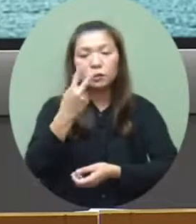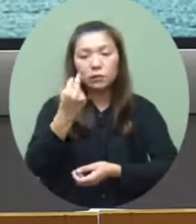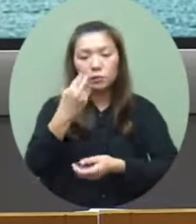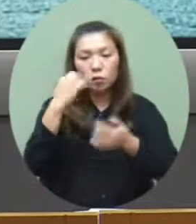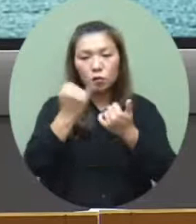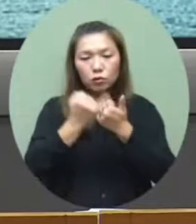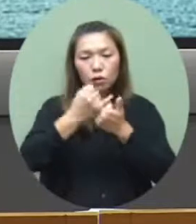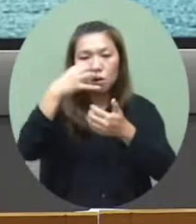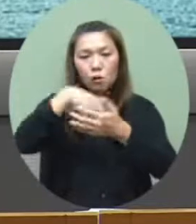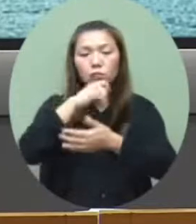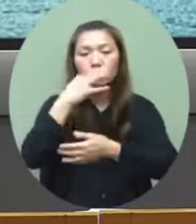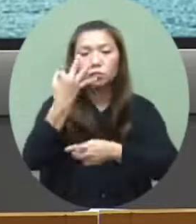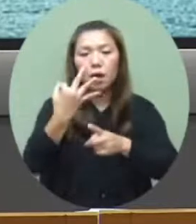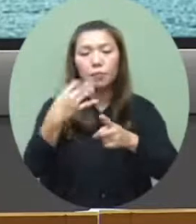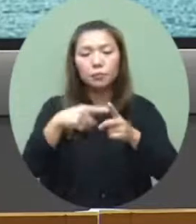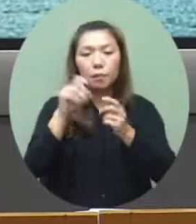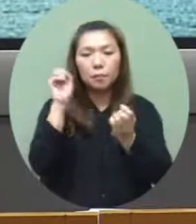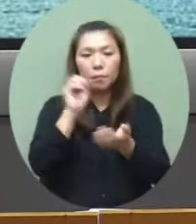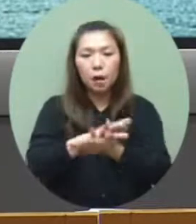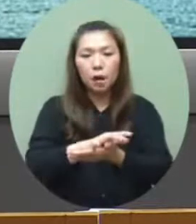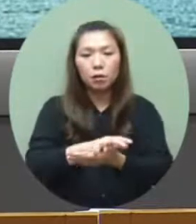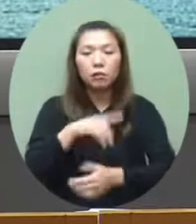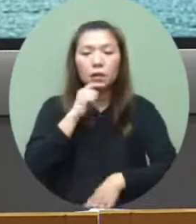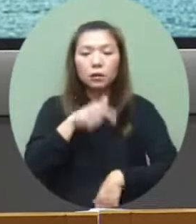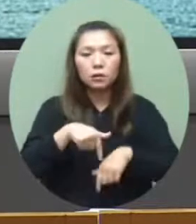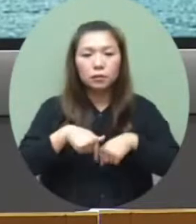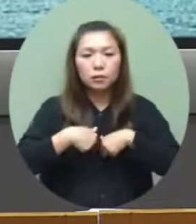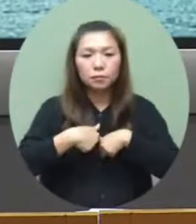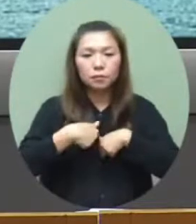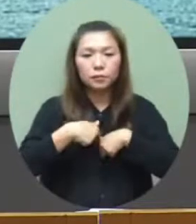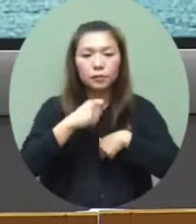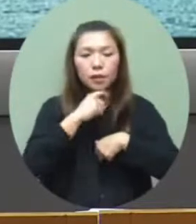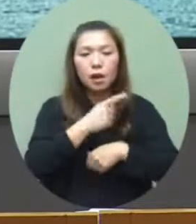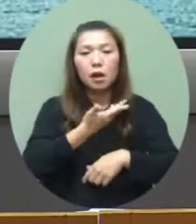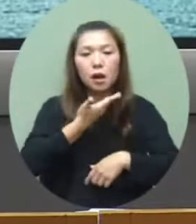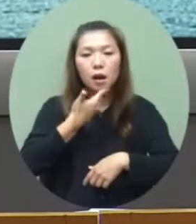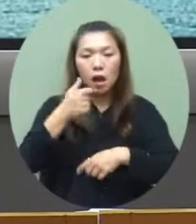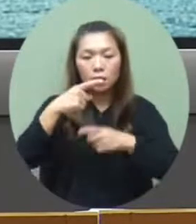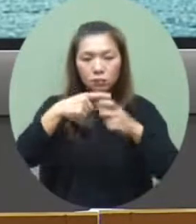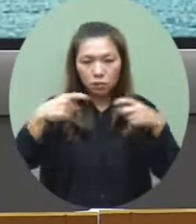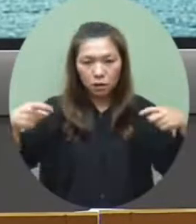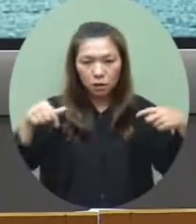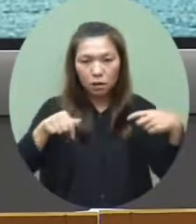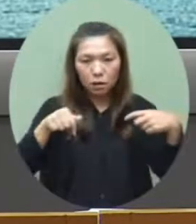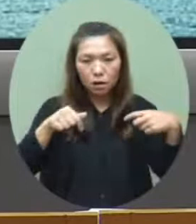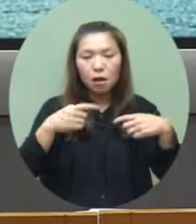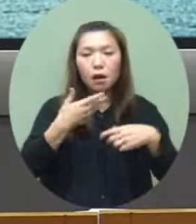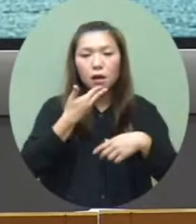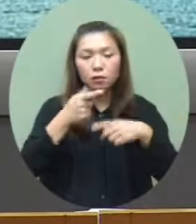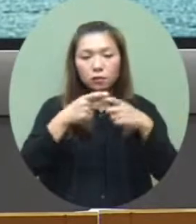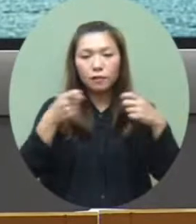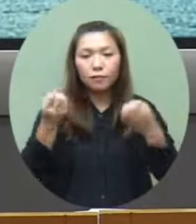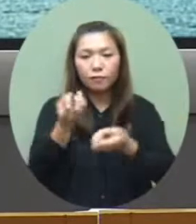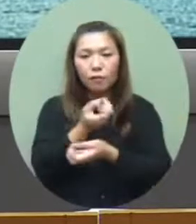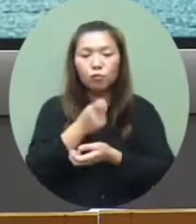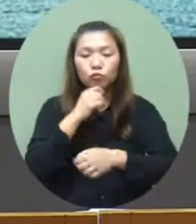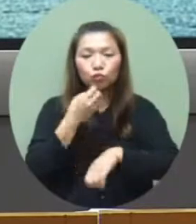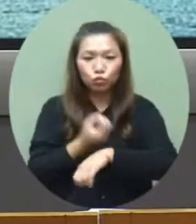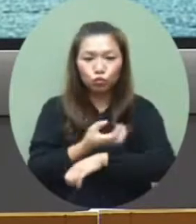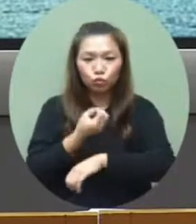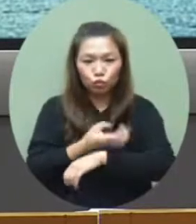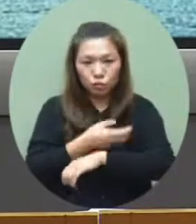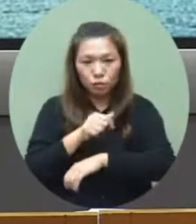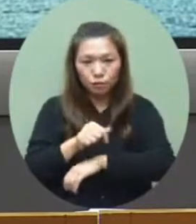K1B, 20 students with 3 positive cases. 心怡天地幼稚園 in 麗醒